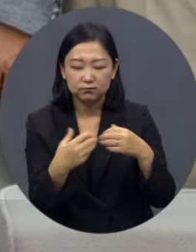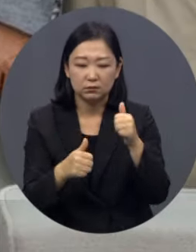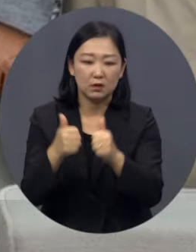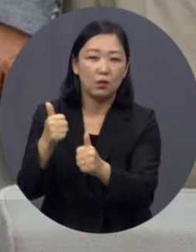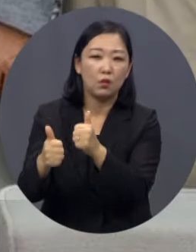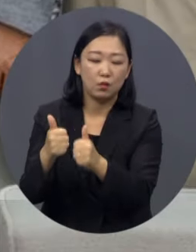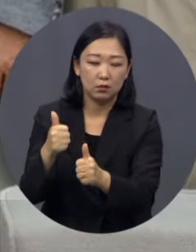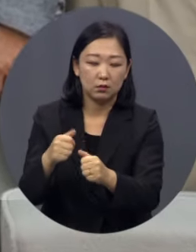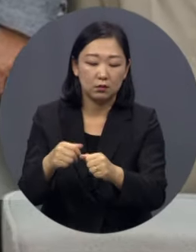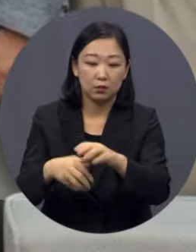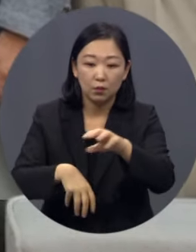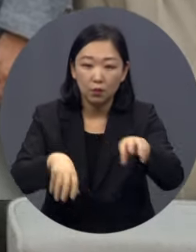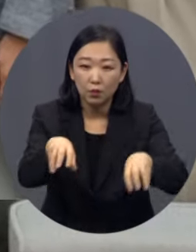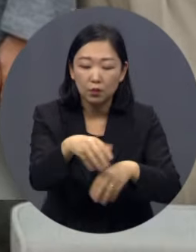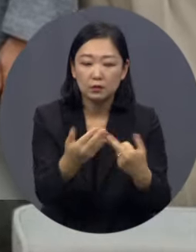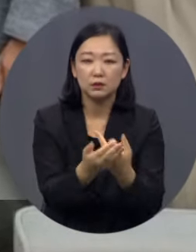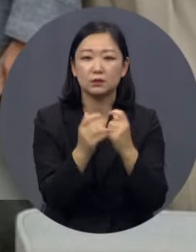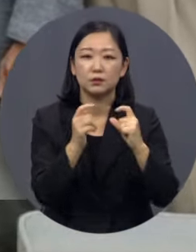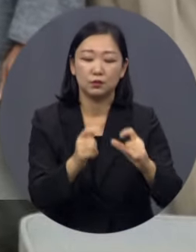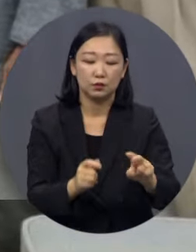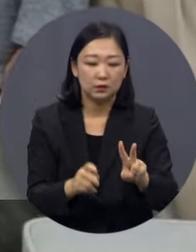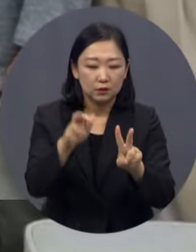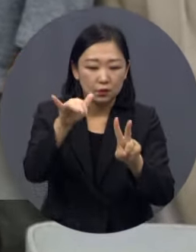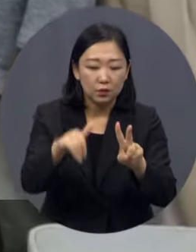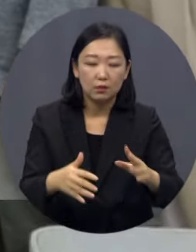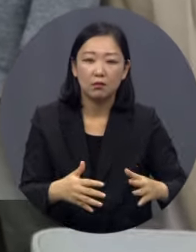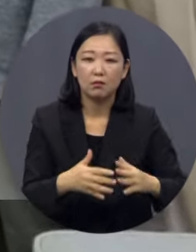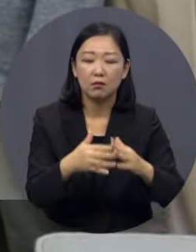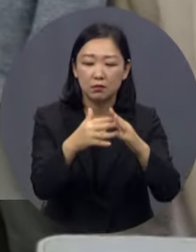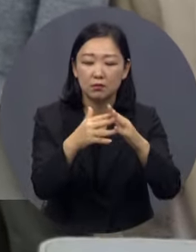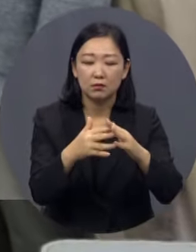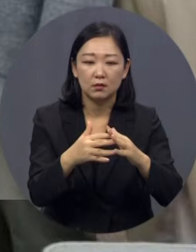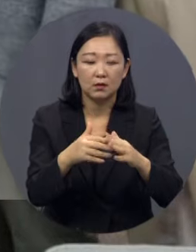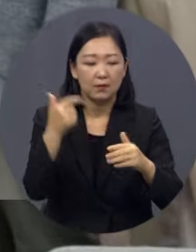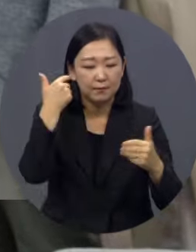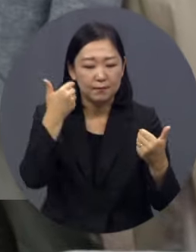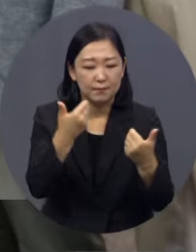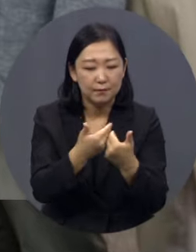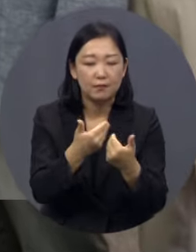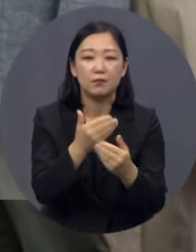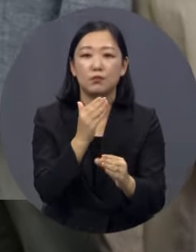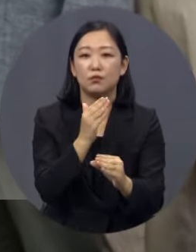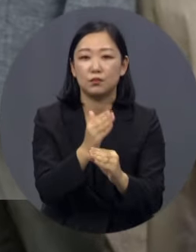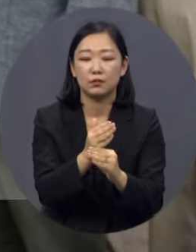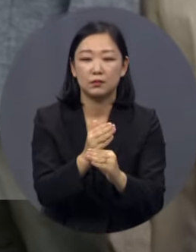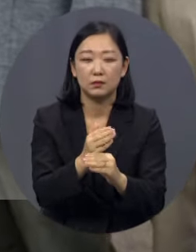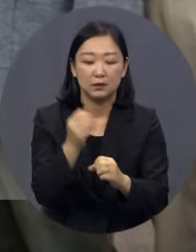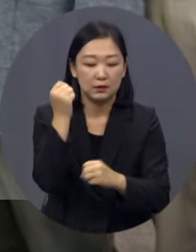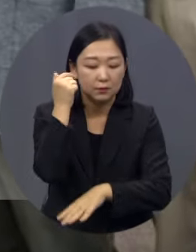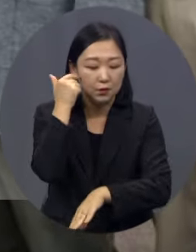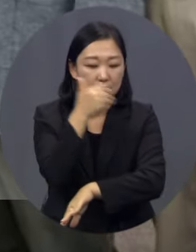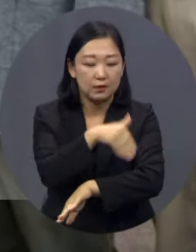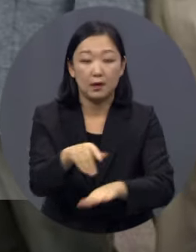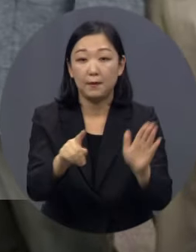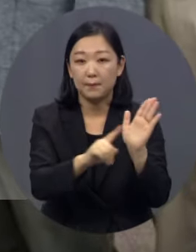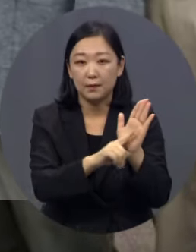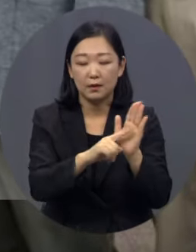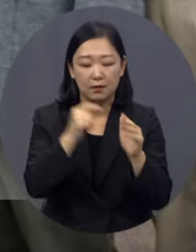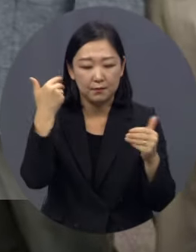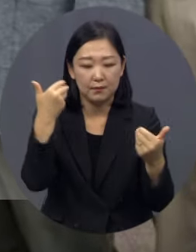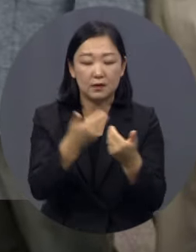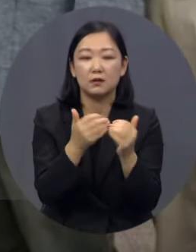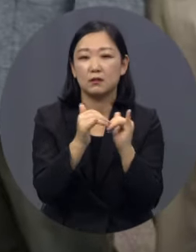경쟁하는데 반해 유독 제주 제 2공항 건설만 편협한 반대를 하고 있다며 기본 계획이 고시되면